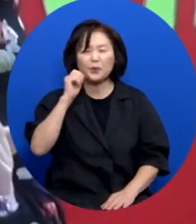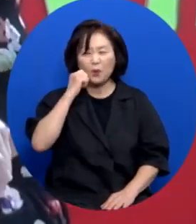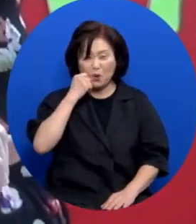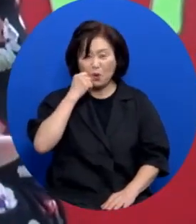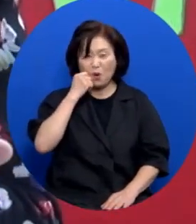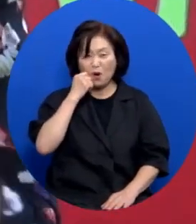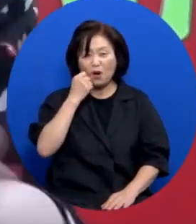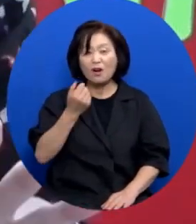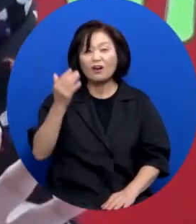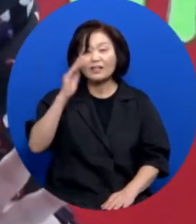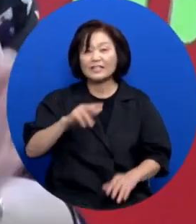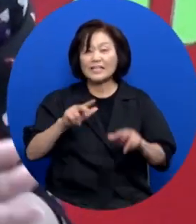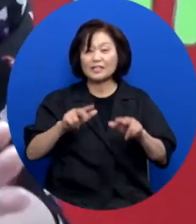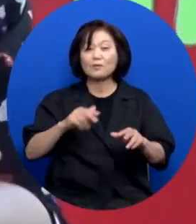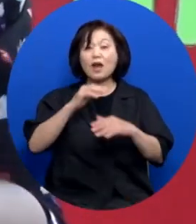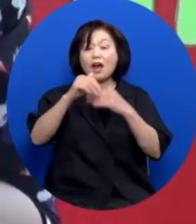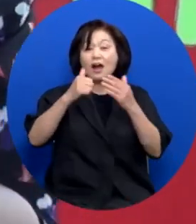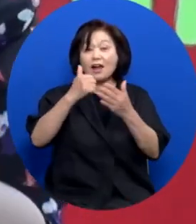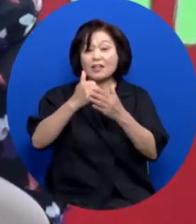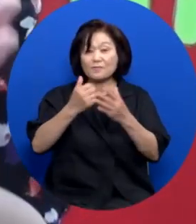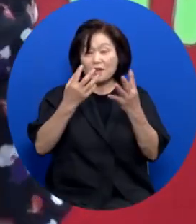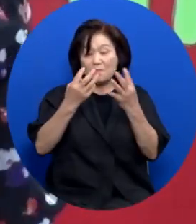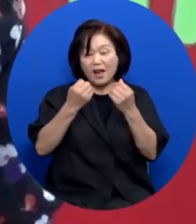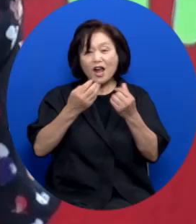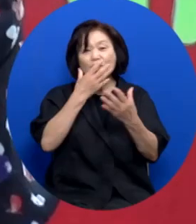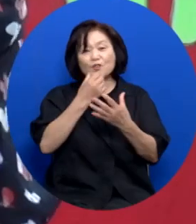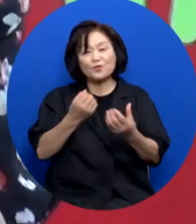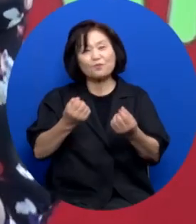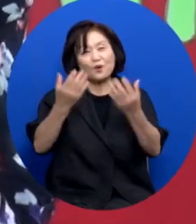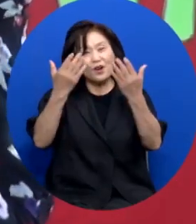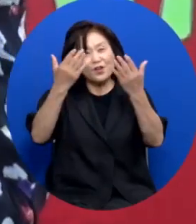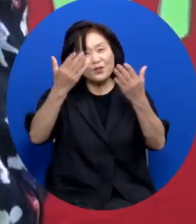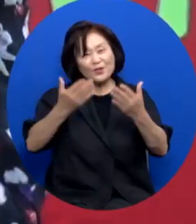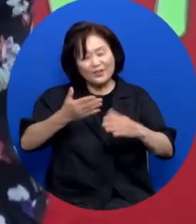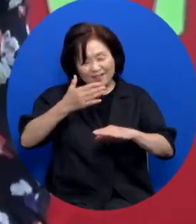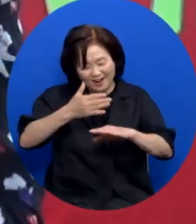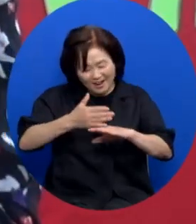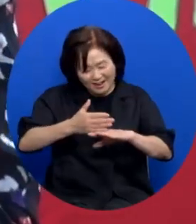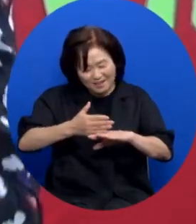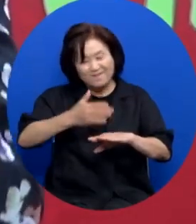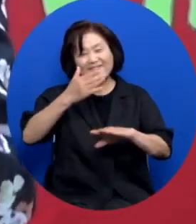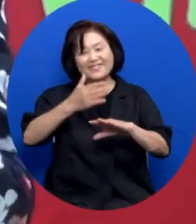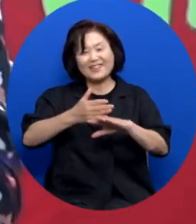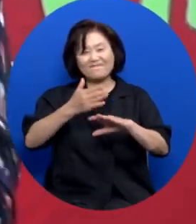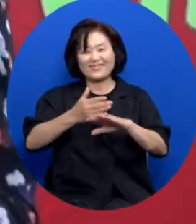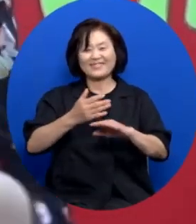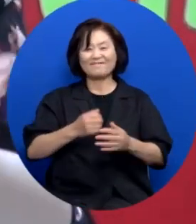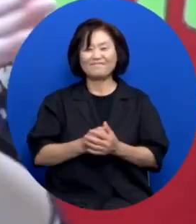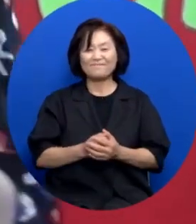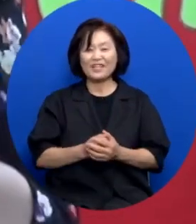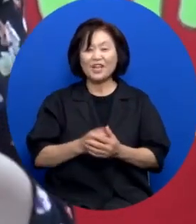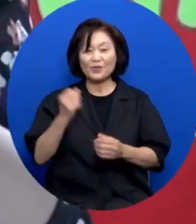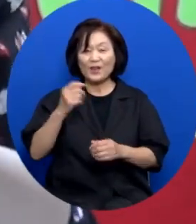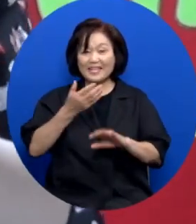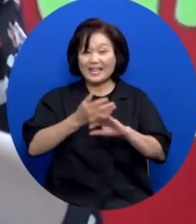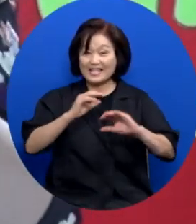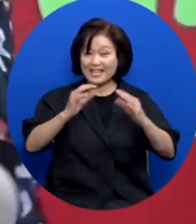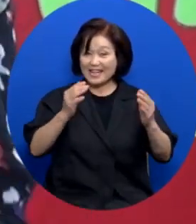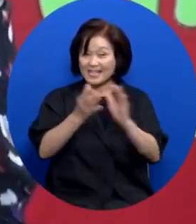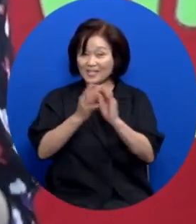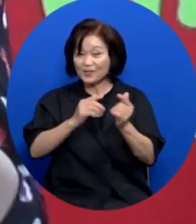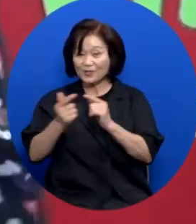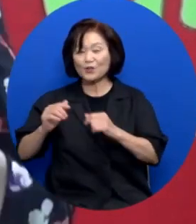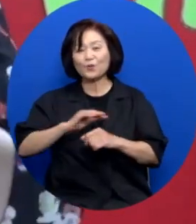we don't have even a snack, but now thanks God for the blessing. Also we are some friends from other country, from other place helping us,